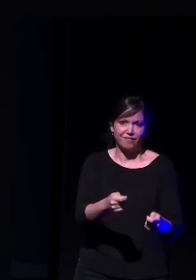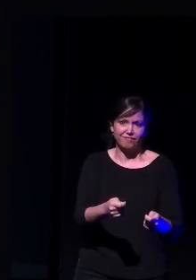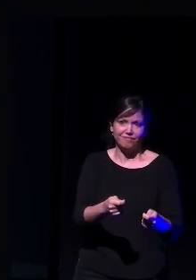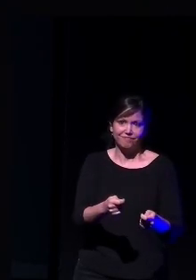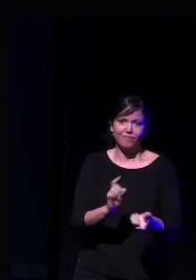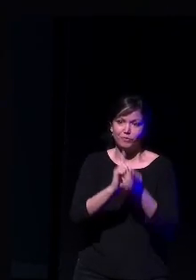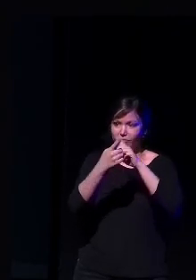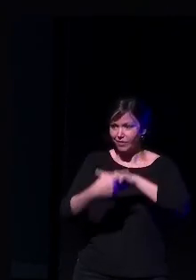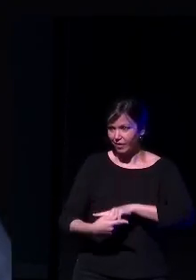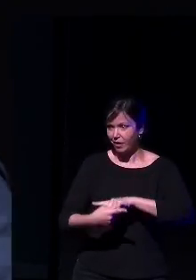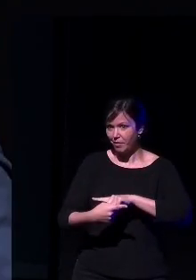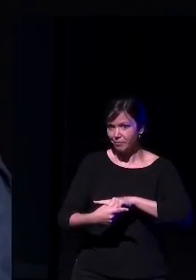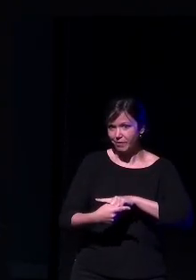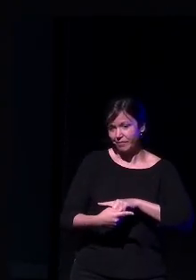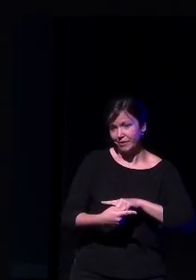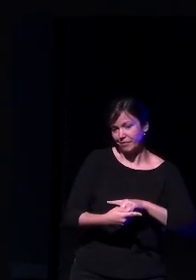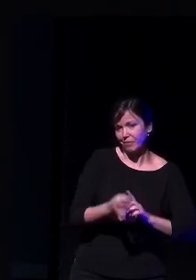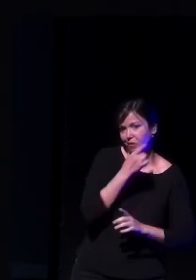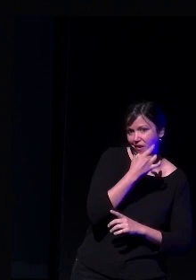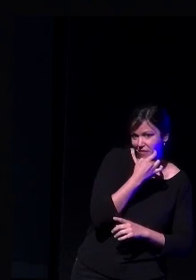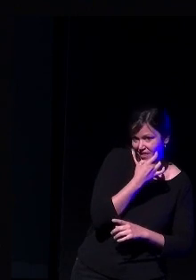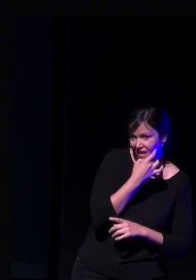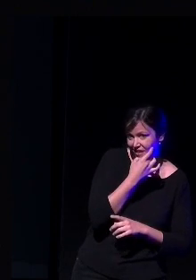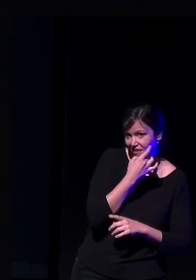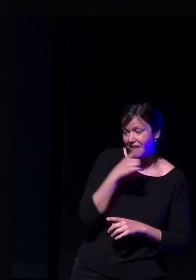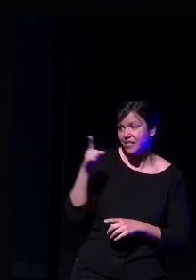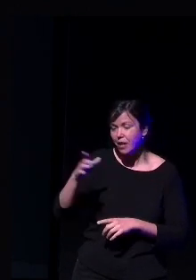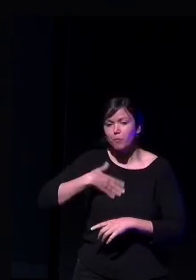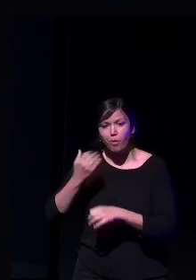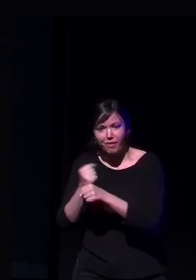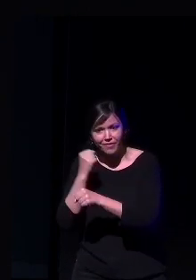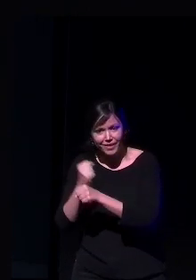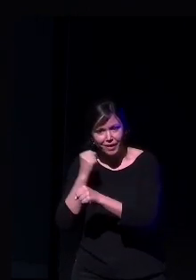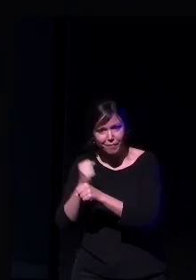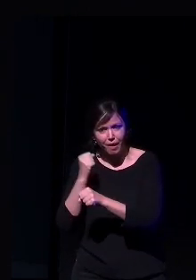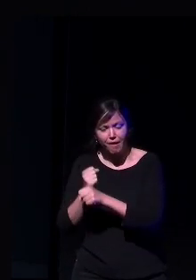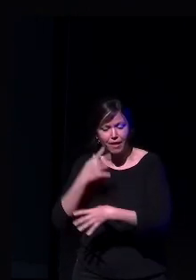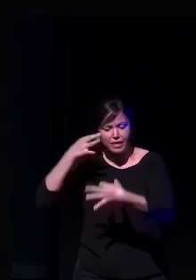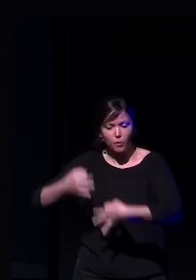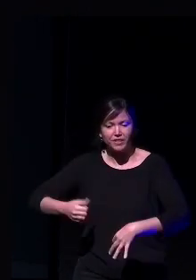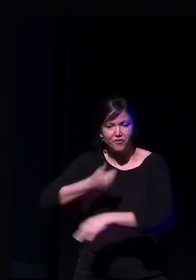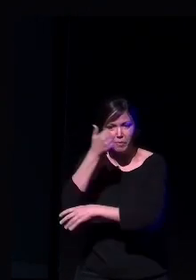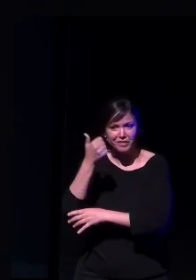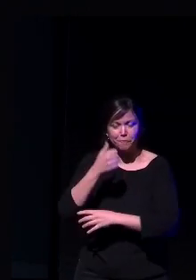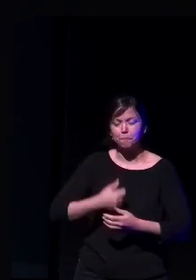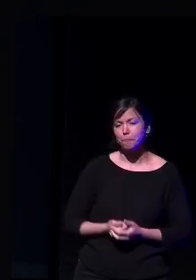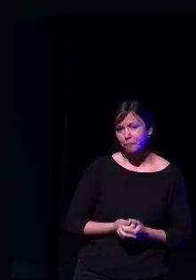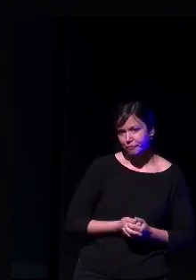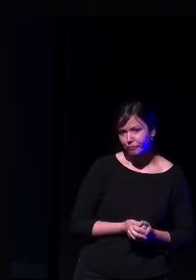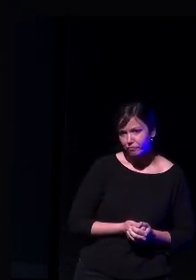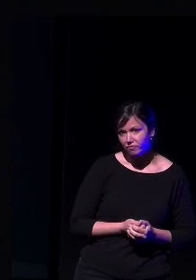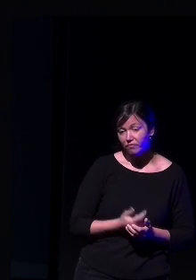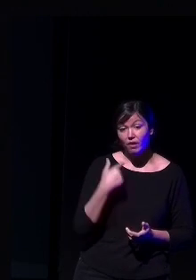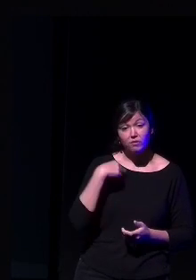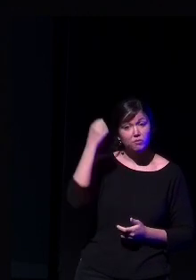El calaix me'l va posar al costat de la cafetera i ell podia treballar amb més seguretat.